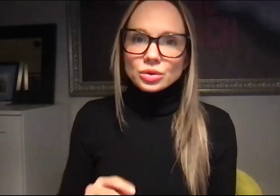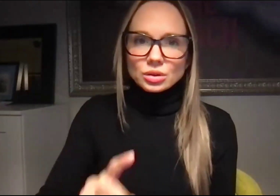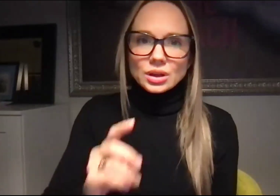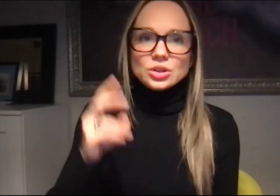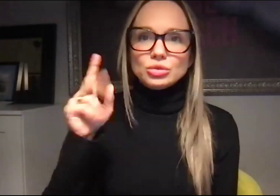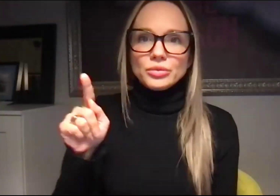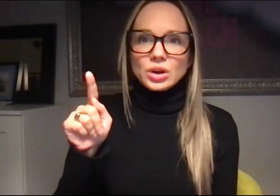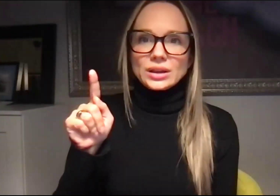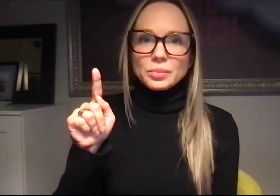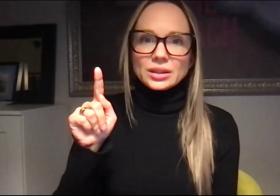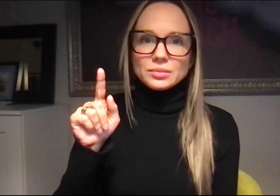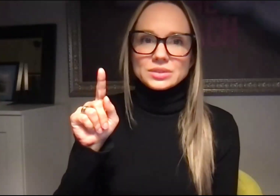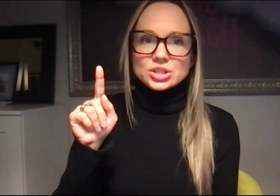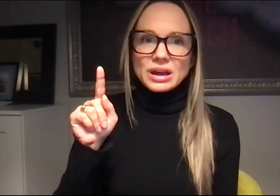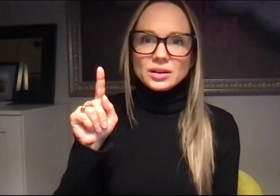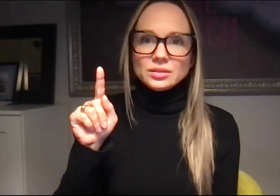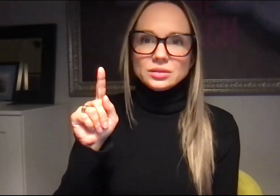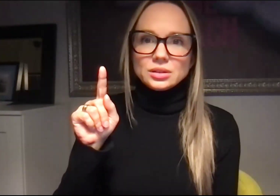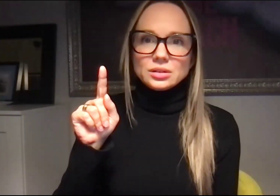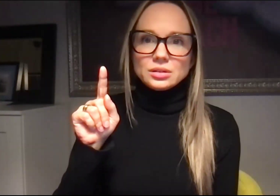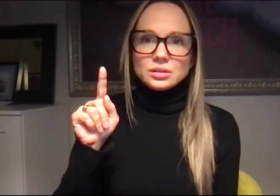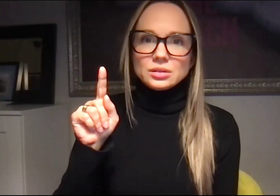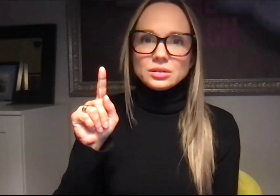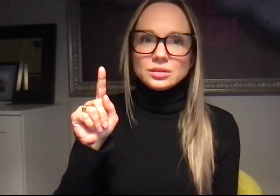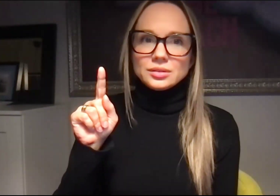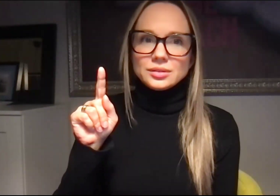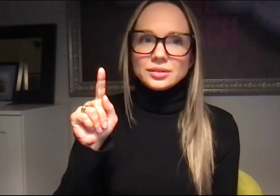c'est sûr que. Est-ce que tout le monde voit l'interprète si je parle?